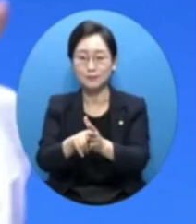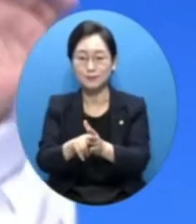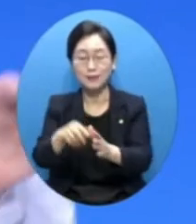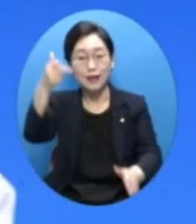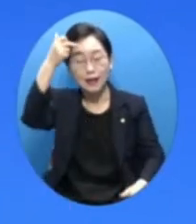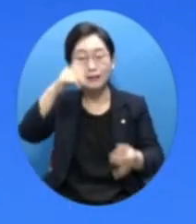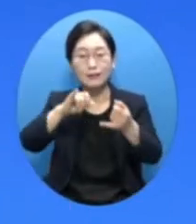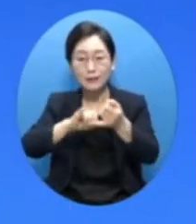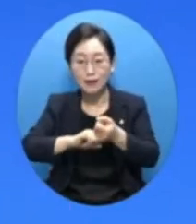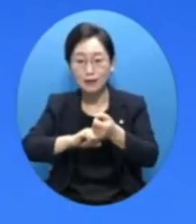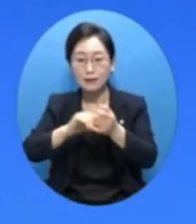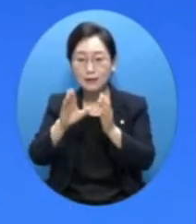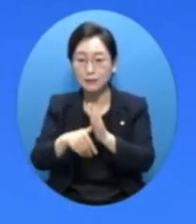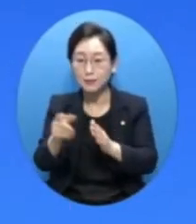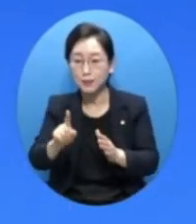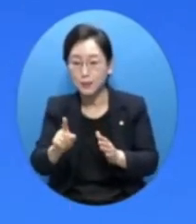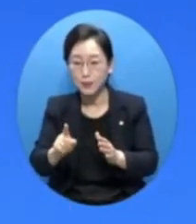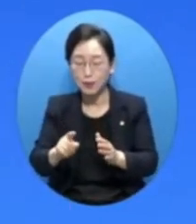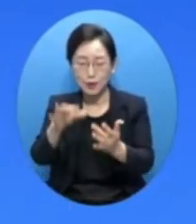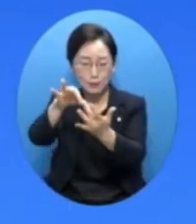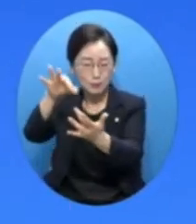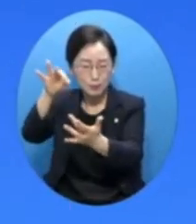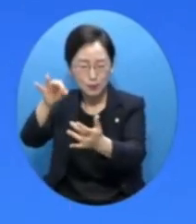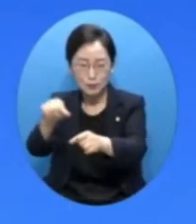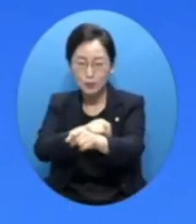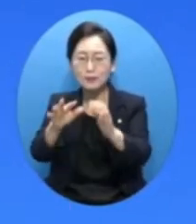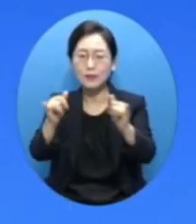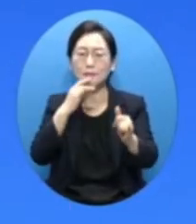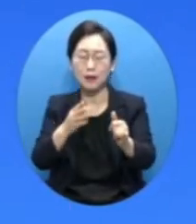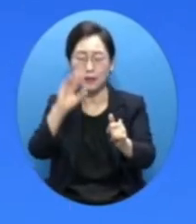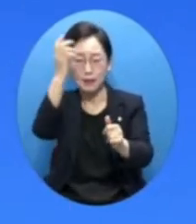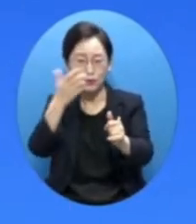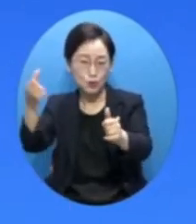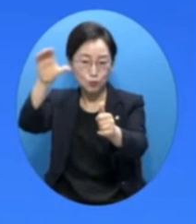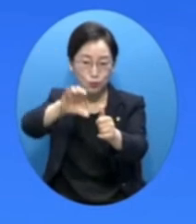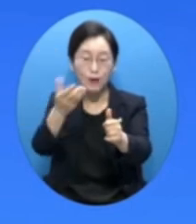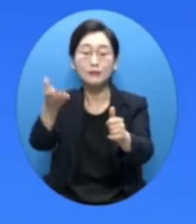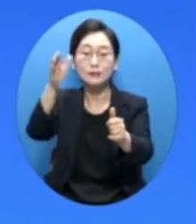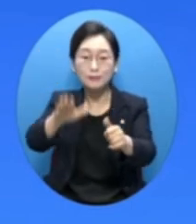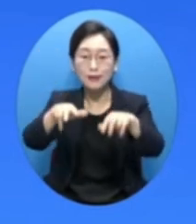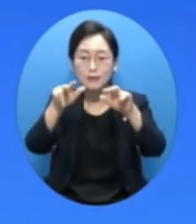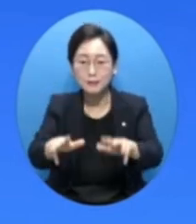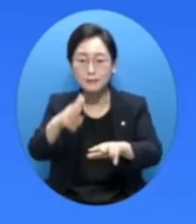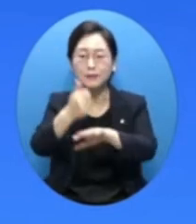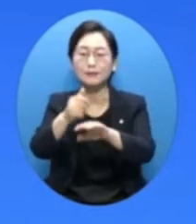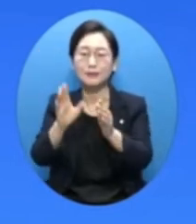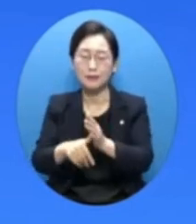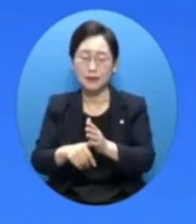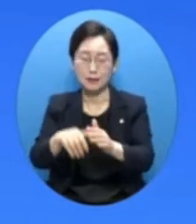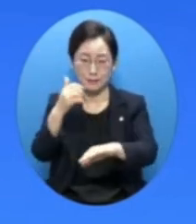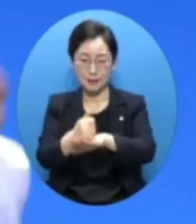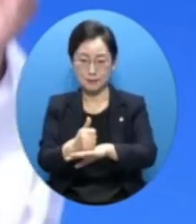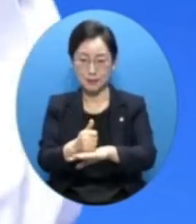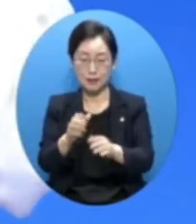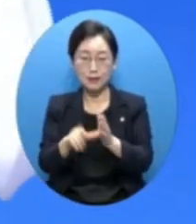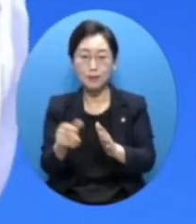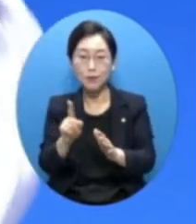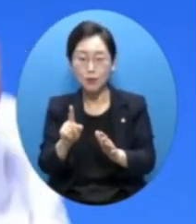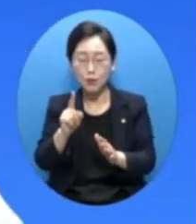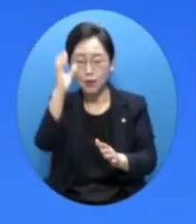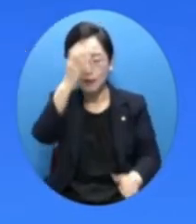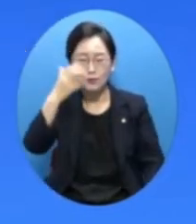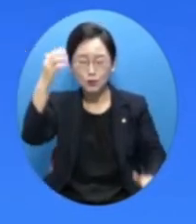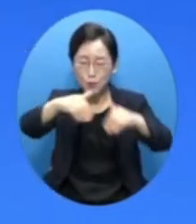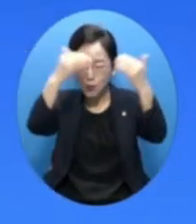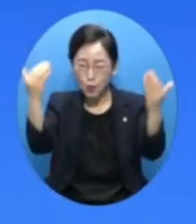구약시대에는 소수의 택한 사람들에게만 성령을 부어주셔서 주님 일을 하게 하셨습니다. 그러나 마지막 때 말세에는 성령을 모든 사람에게